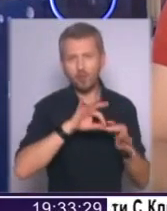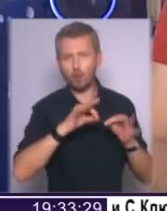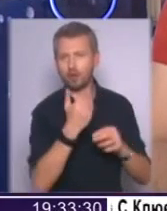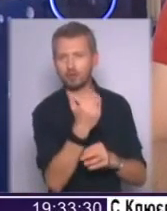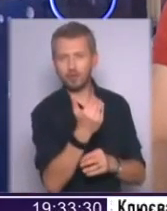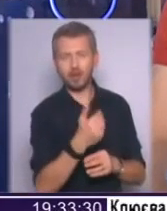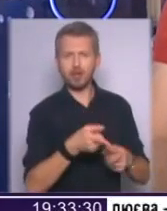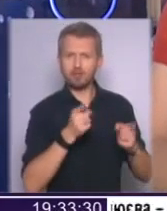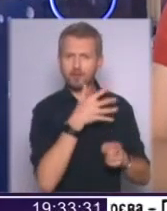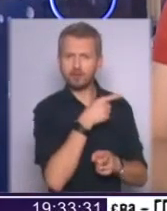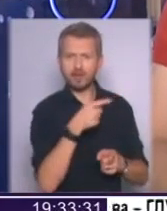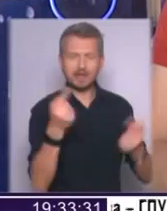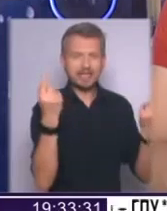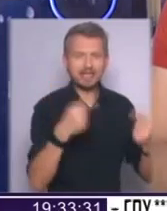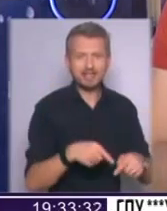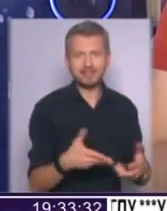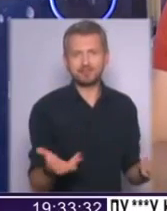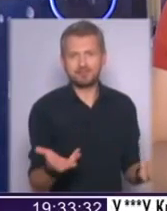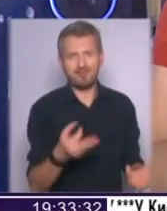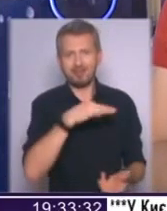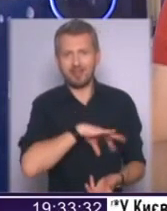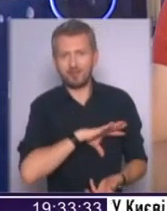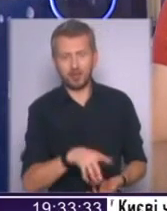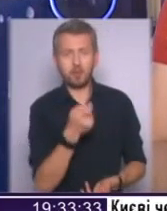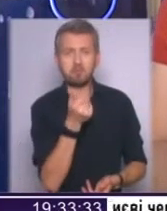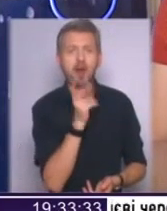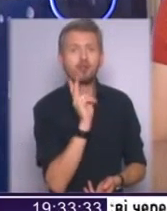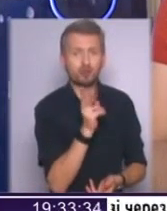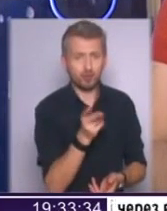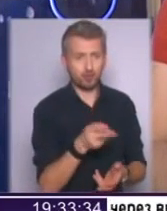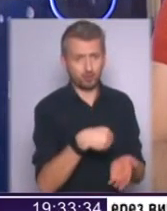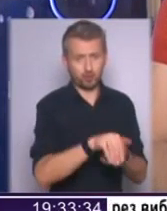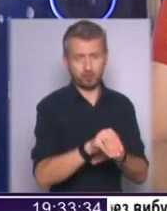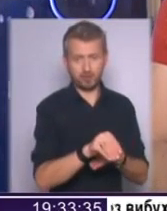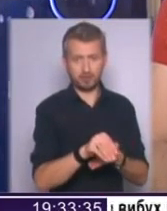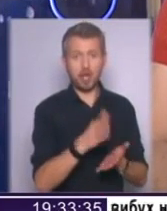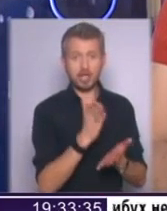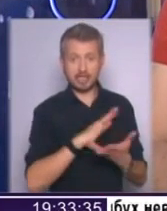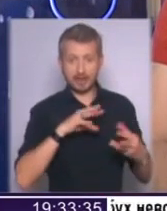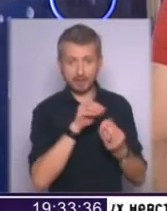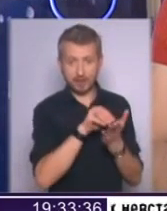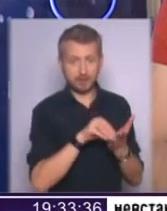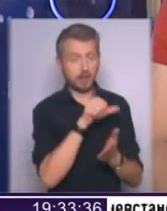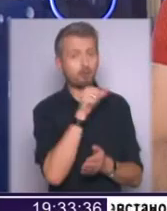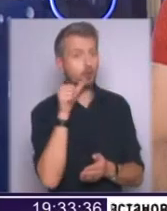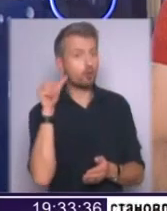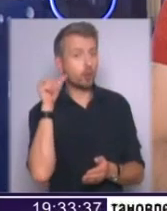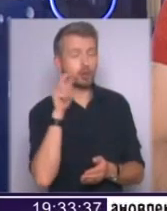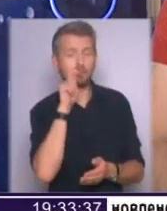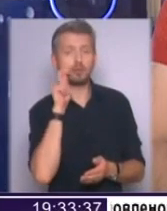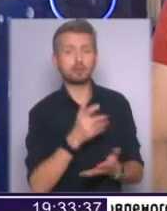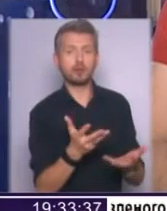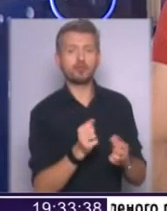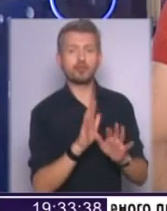справді в часи кризи мало який інвестор сюди прийде. Да? Ну, і навіть, до речі, статистика, що в минулому році в Україну дійшло лише 300